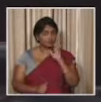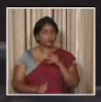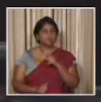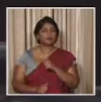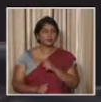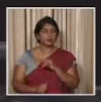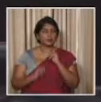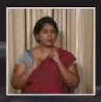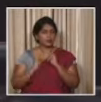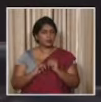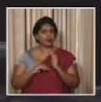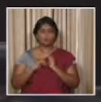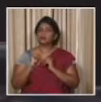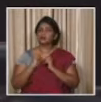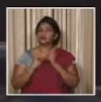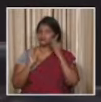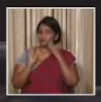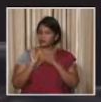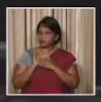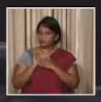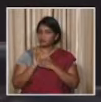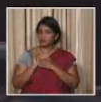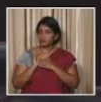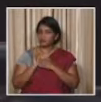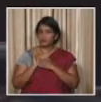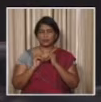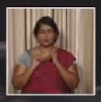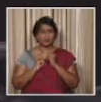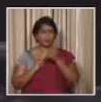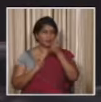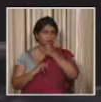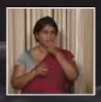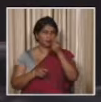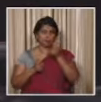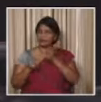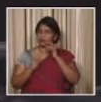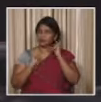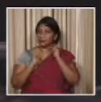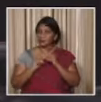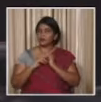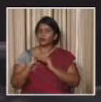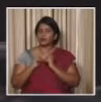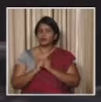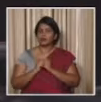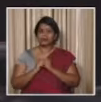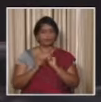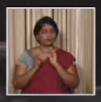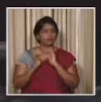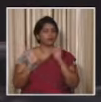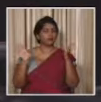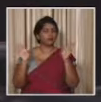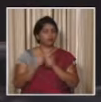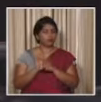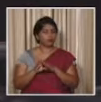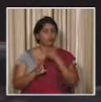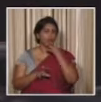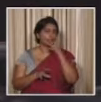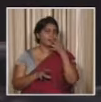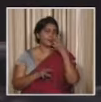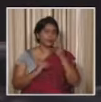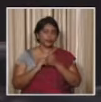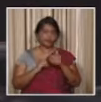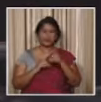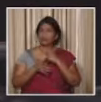ඒ අසාධාරණකම් ඒ දූෂණ ක්‍රියා දූෂිත ක්‍රියාවලින් වසා ගන්න පුරුදු වෙලා